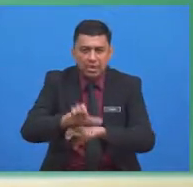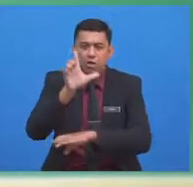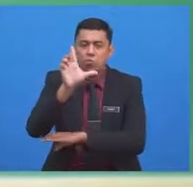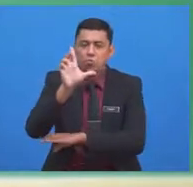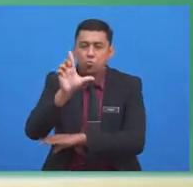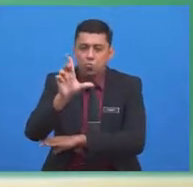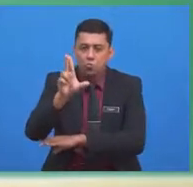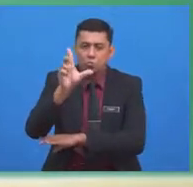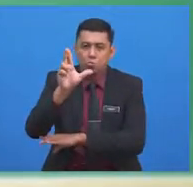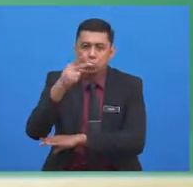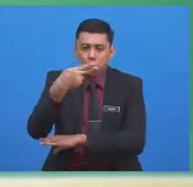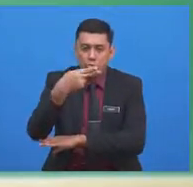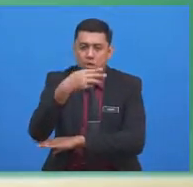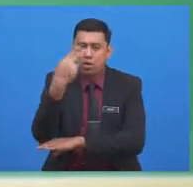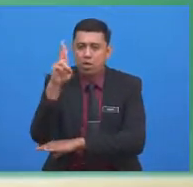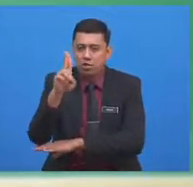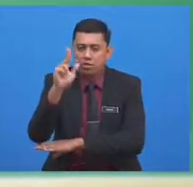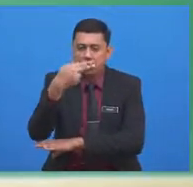manusia.